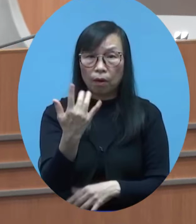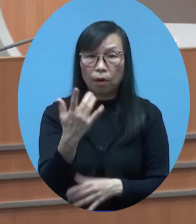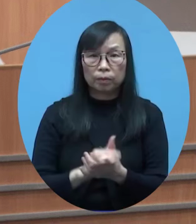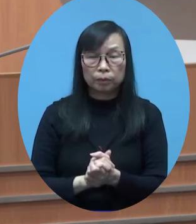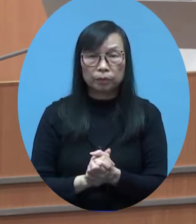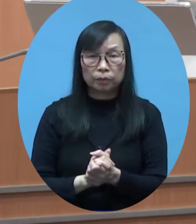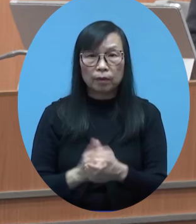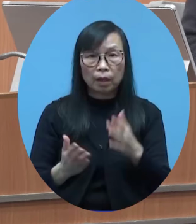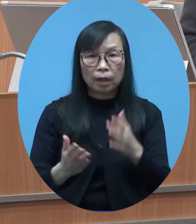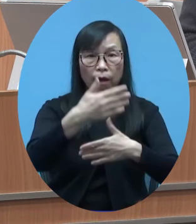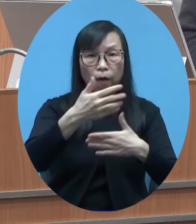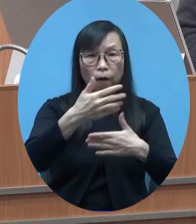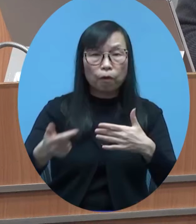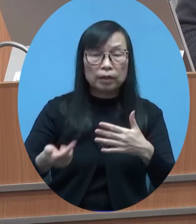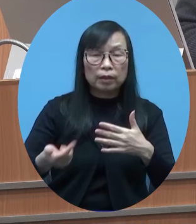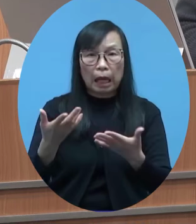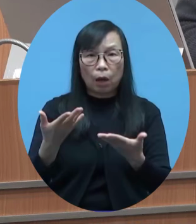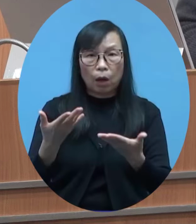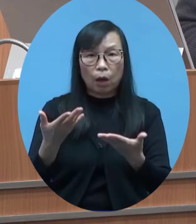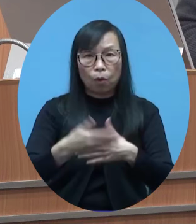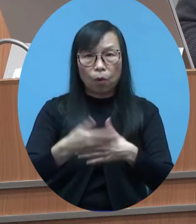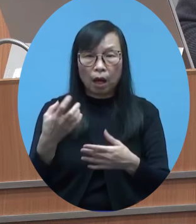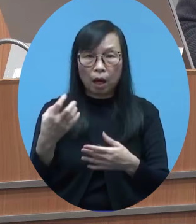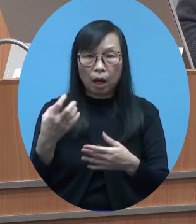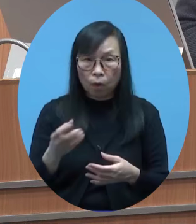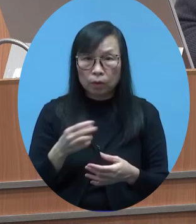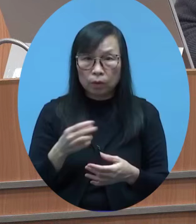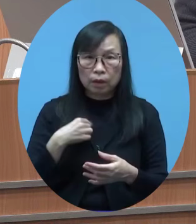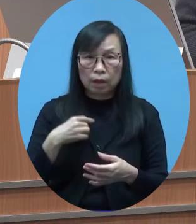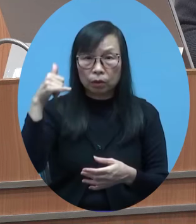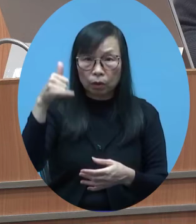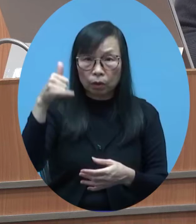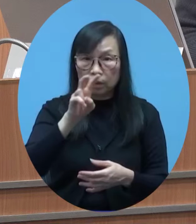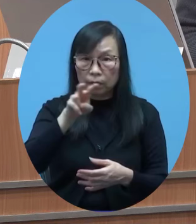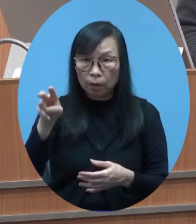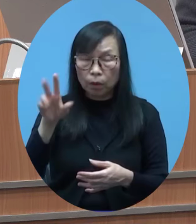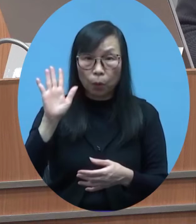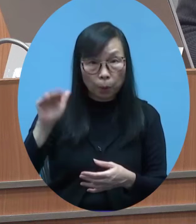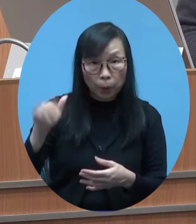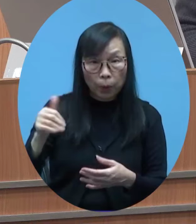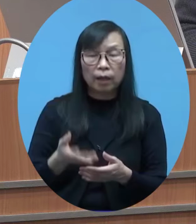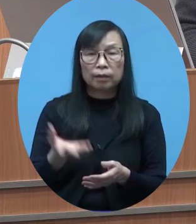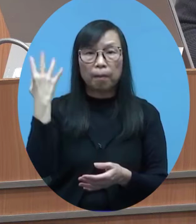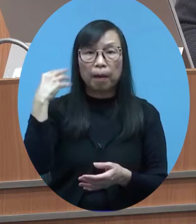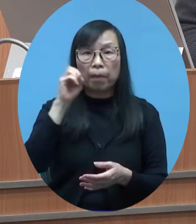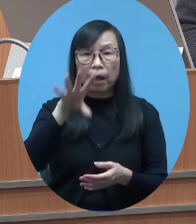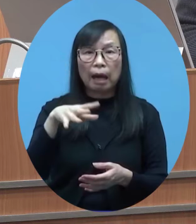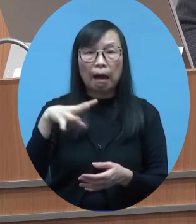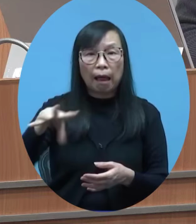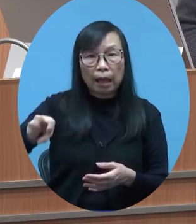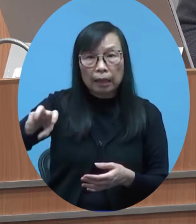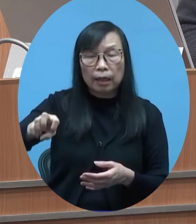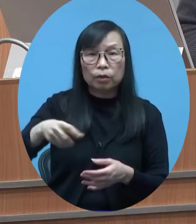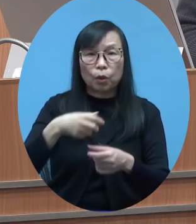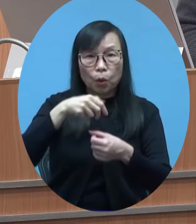外豐澤樓嗰度今日你哋衞生防護中心會唔會來視察咧？同專家最後想問下，尋日嗰個喇叭數護養院咧有